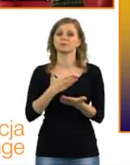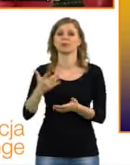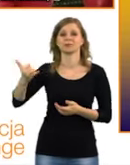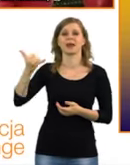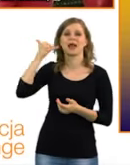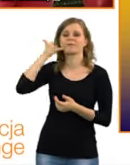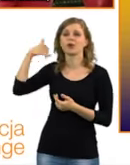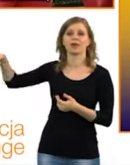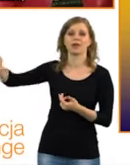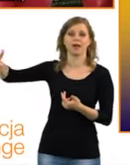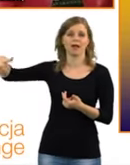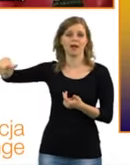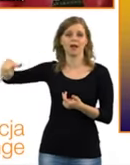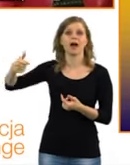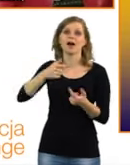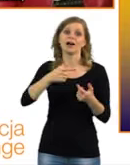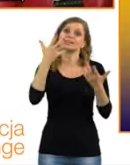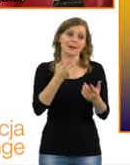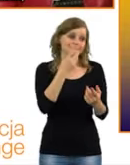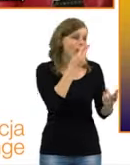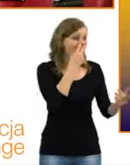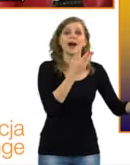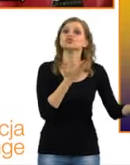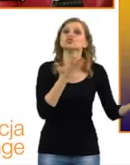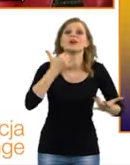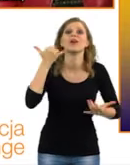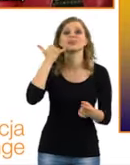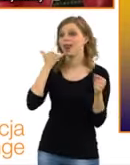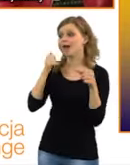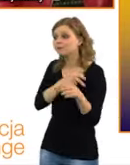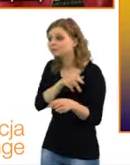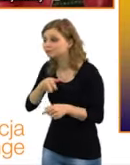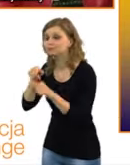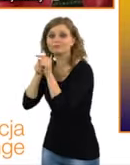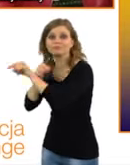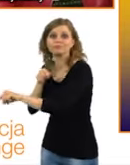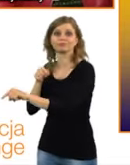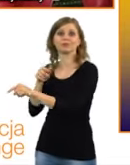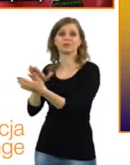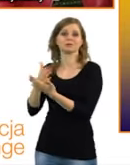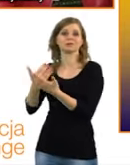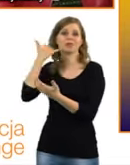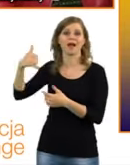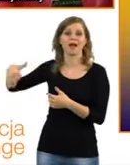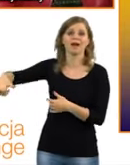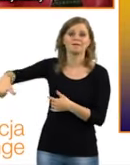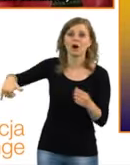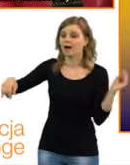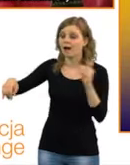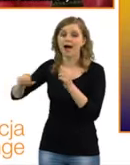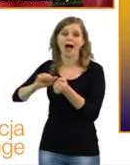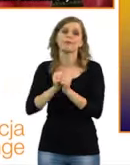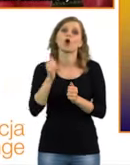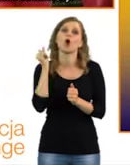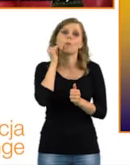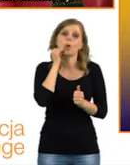zadzwoni telefon, to chcemy, żeby nam pokazało ten telefon, żeby pobiegło do telefonu, jeśli jest stacjonarny, albo